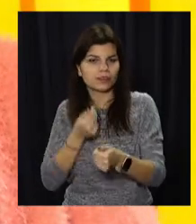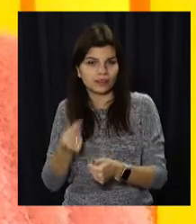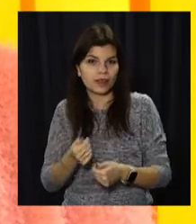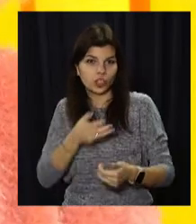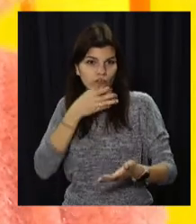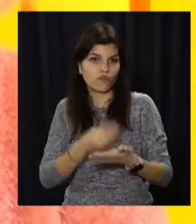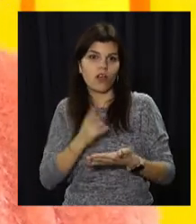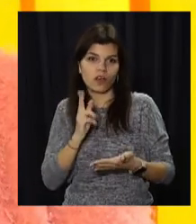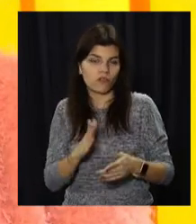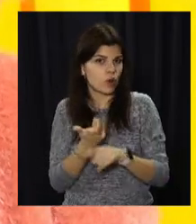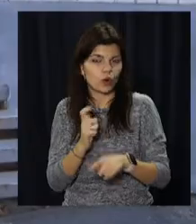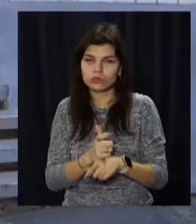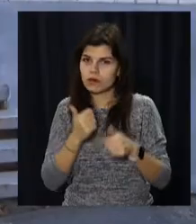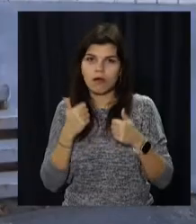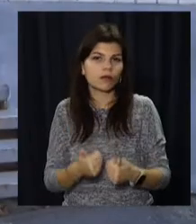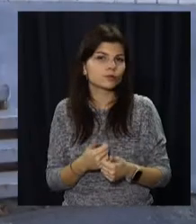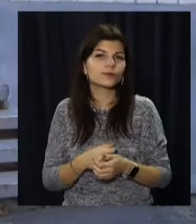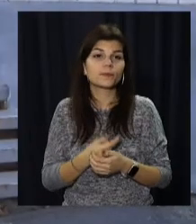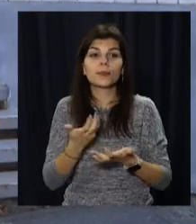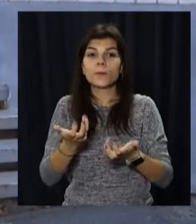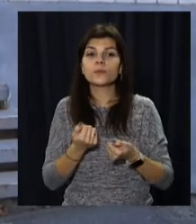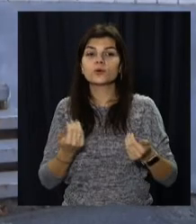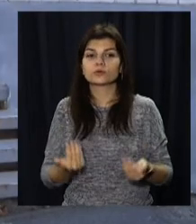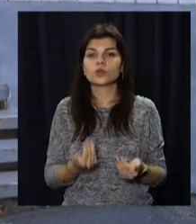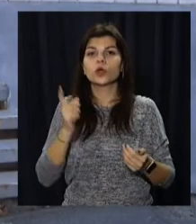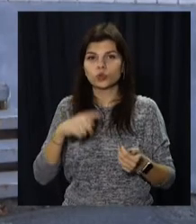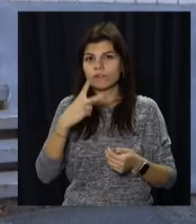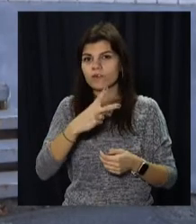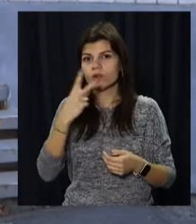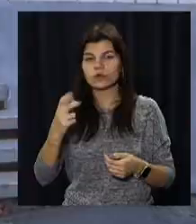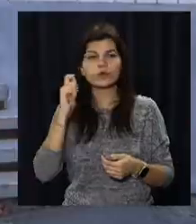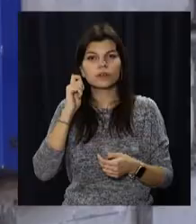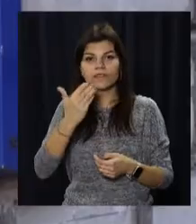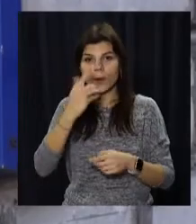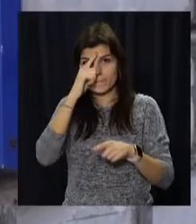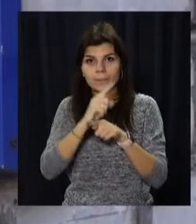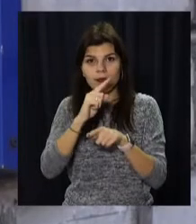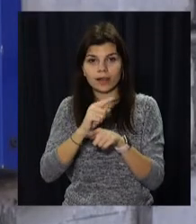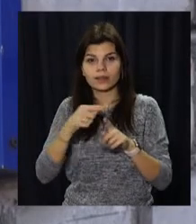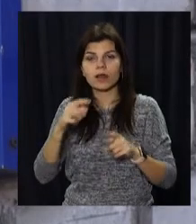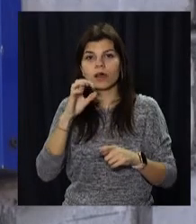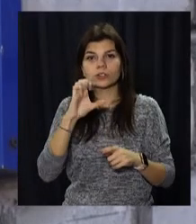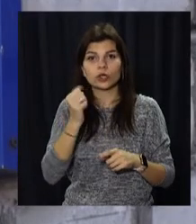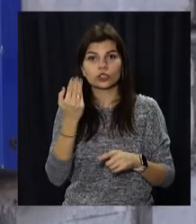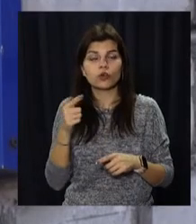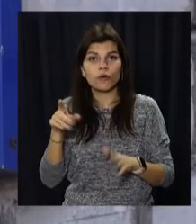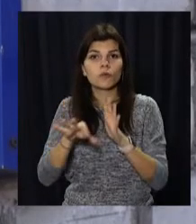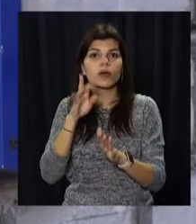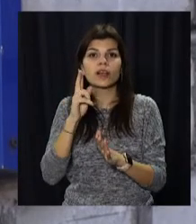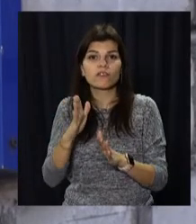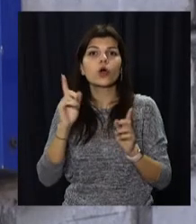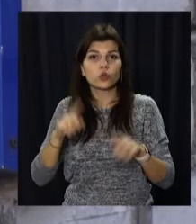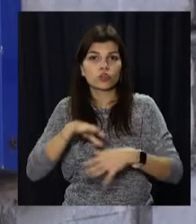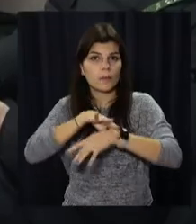Своя квартира, звісно, дуже хорошо. Отримав житло держкоштом і 22-річний брат Євгенії – Олександр. Він обрав квартиру теж